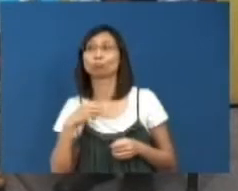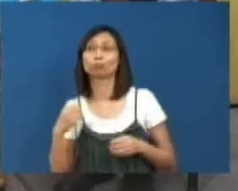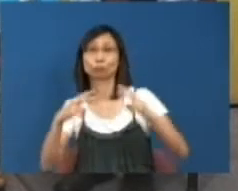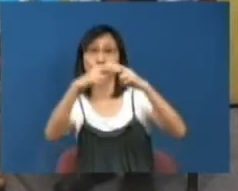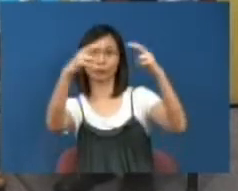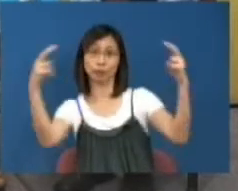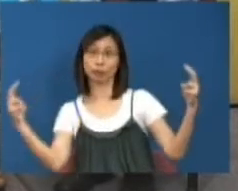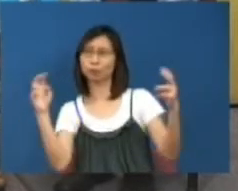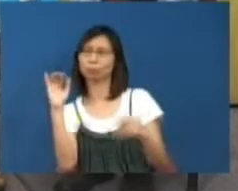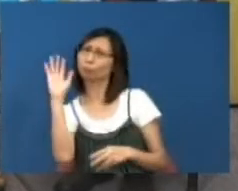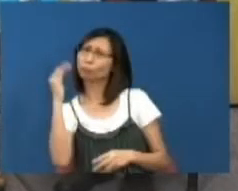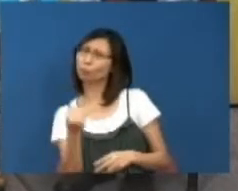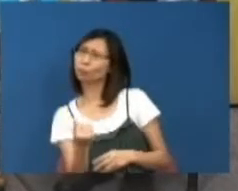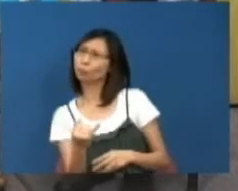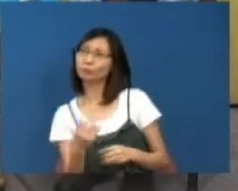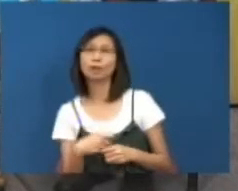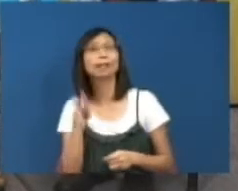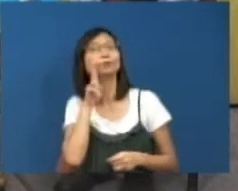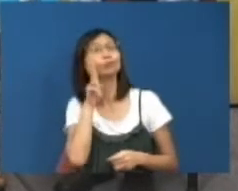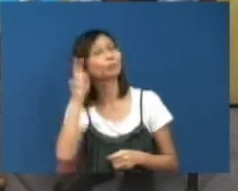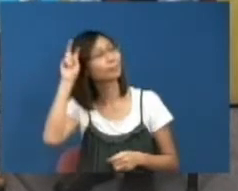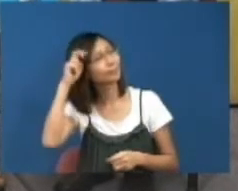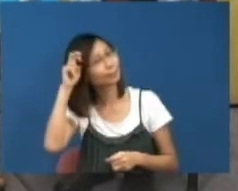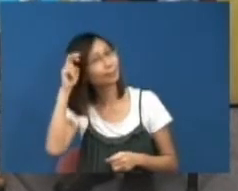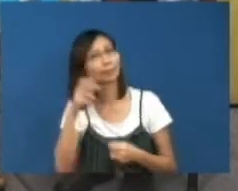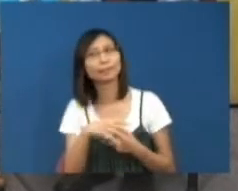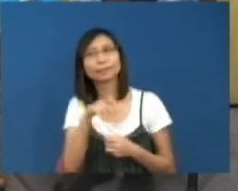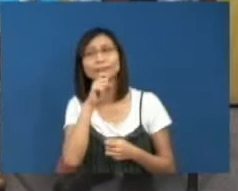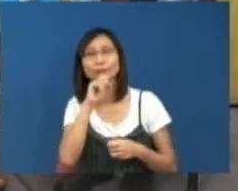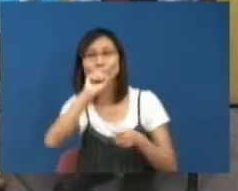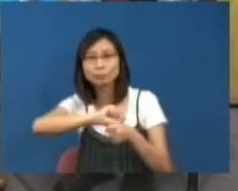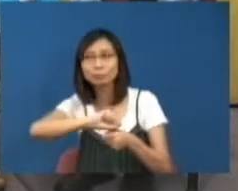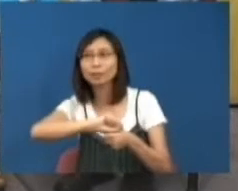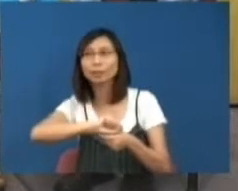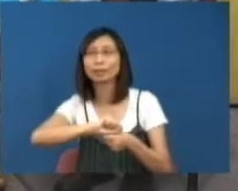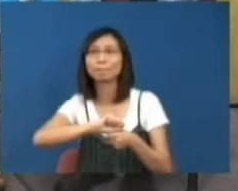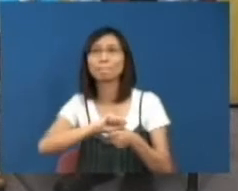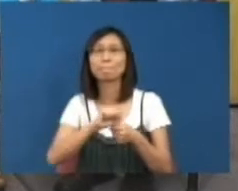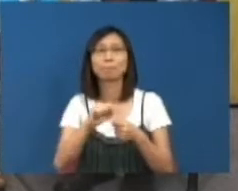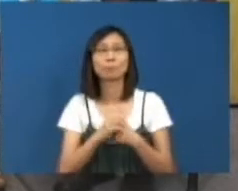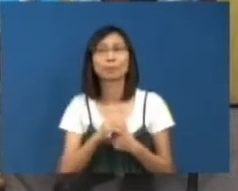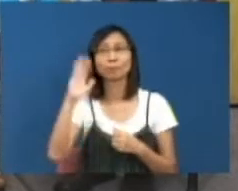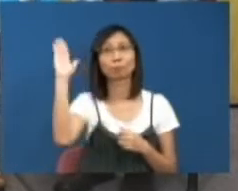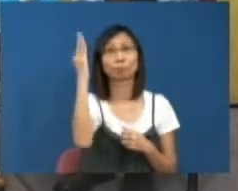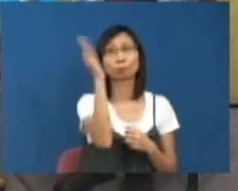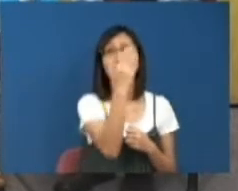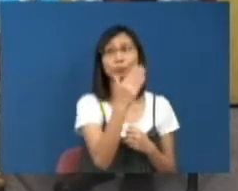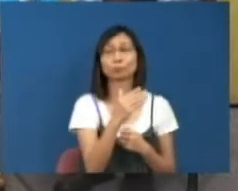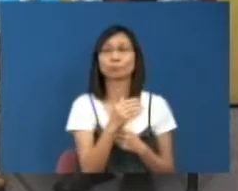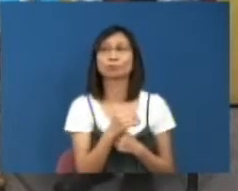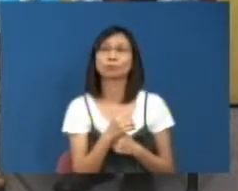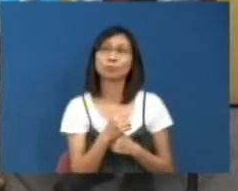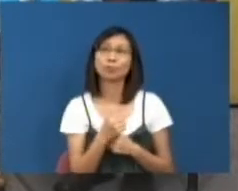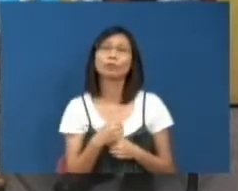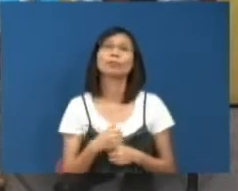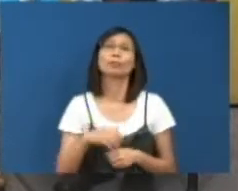港珠澳大橋如果它設計的時候有加埋即係加添咗嘅風力落去咧，佢